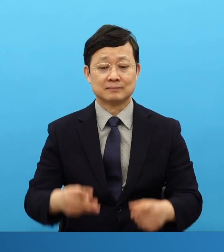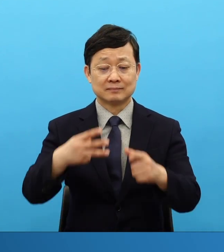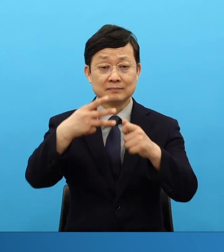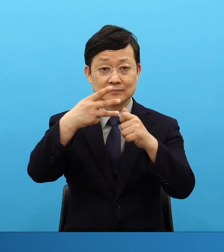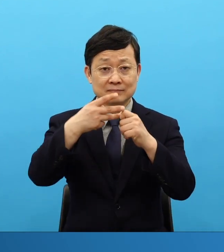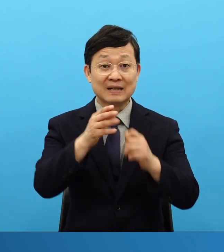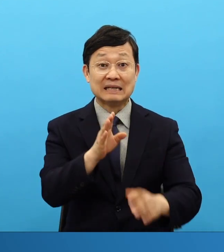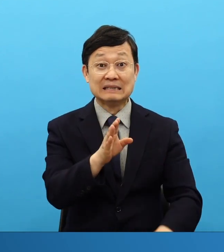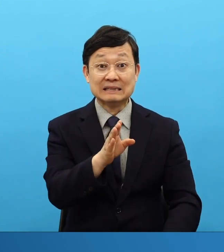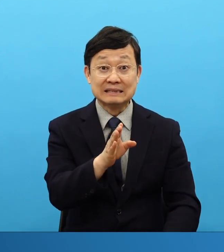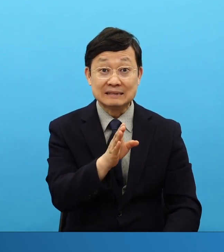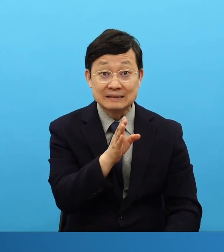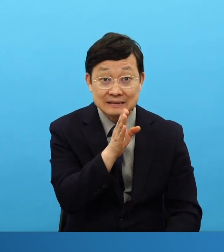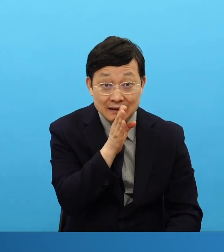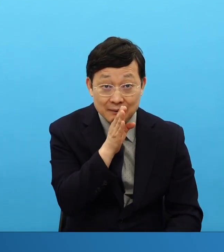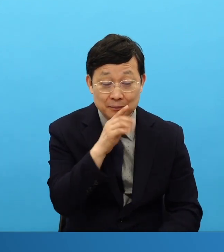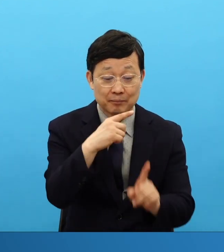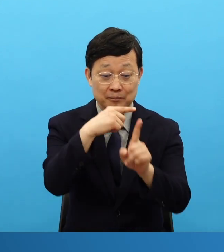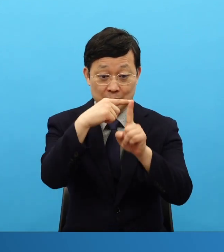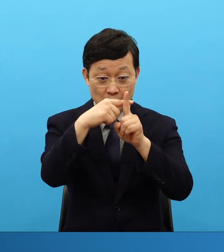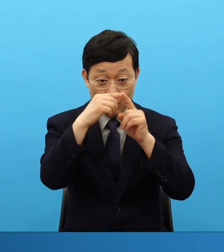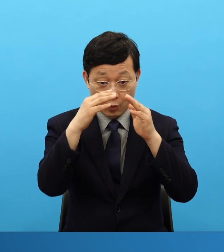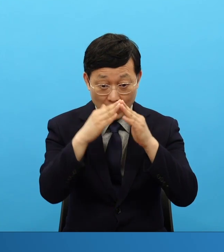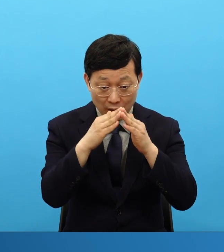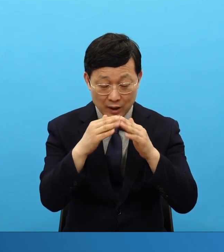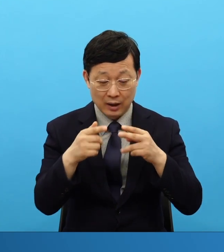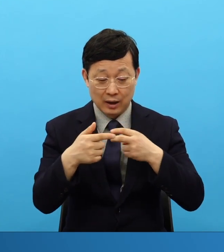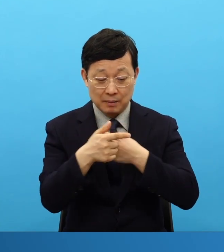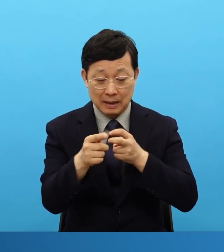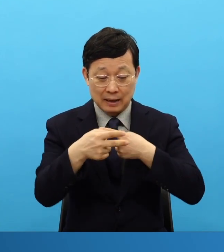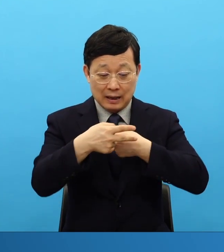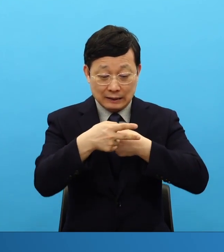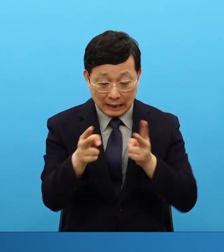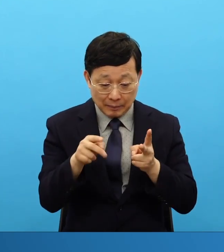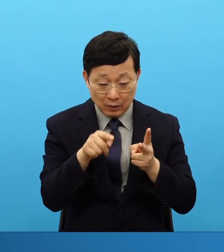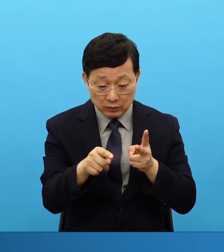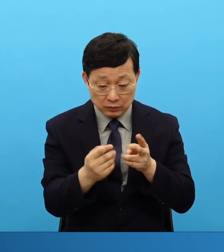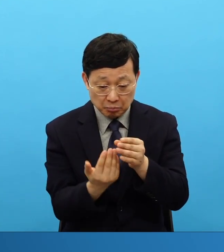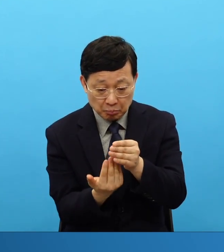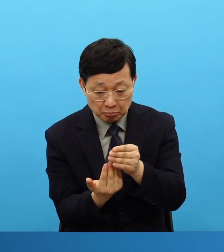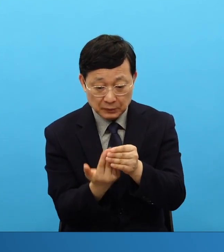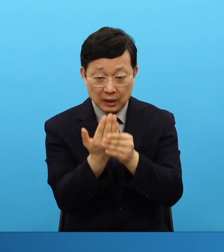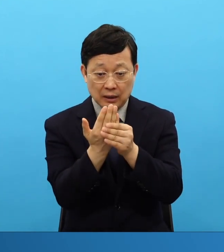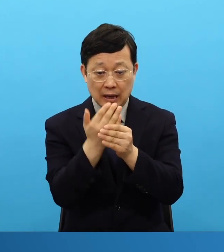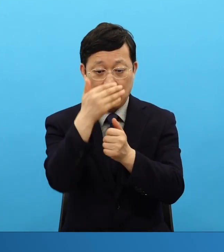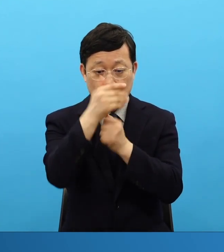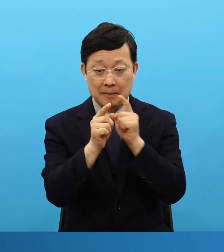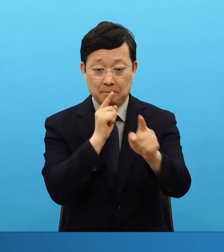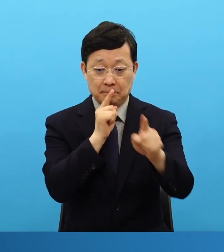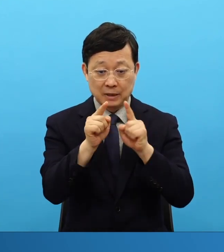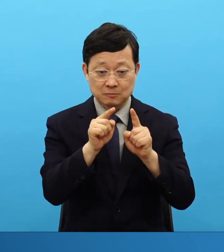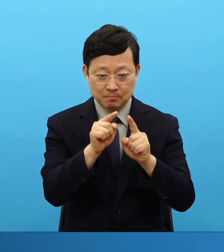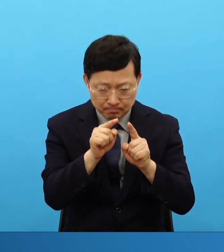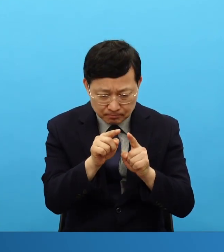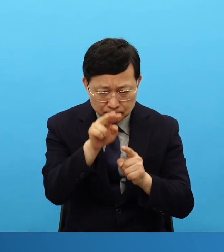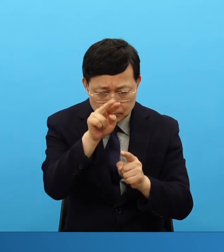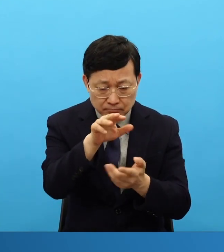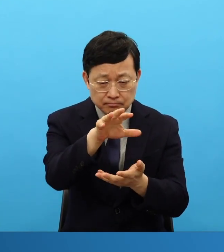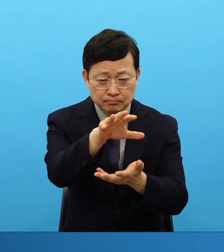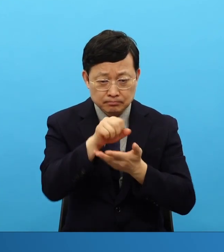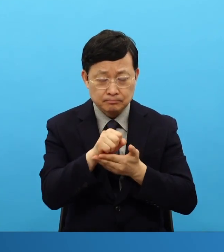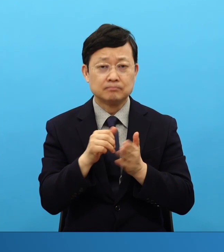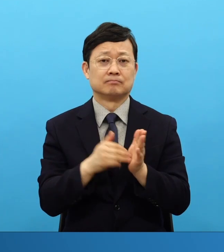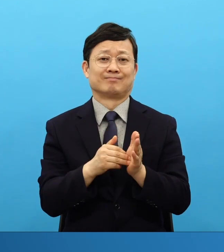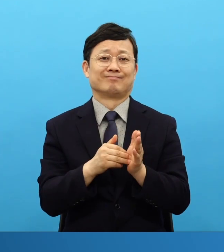참된 교회의 다락방 마가다락방이라는 메시지를 갖고 있어요. They held on to the 다락방 or the upper room message that was the